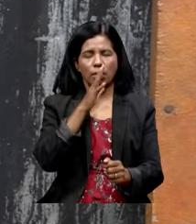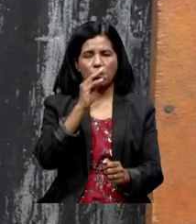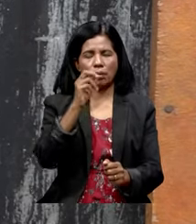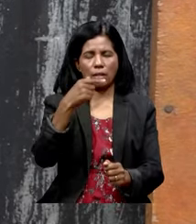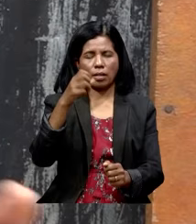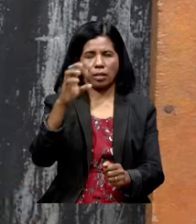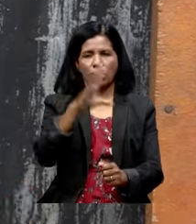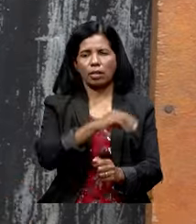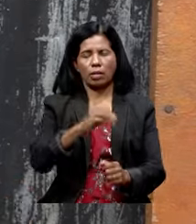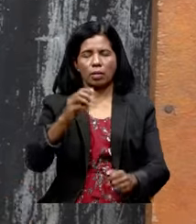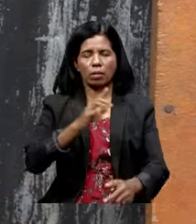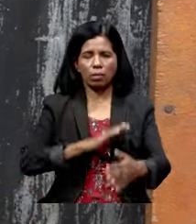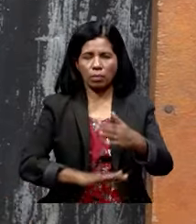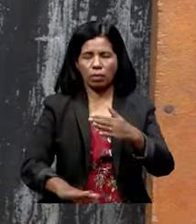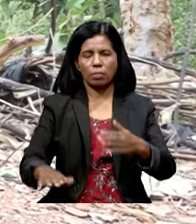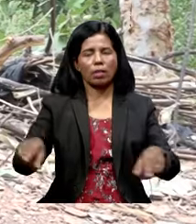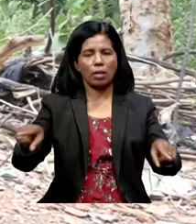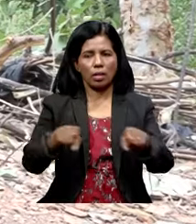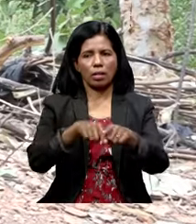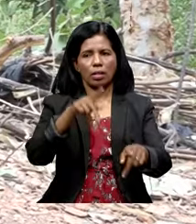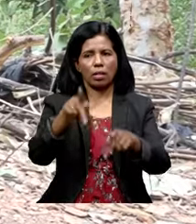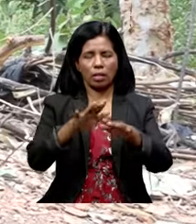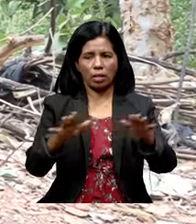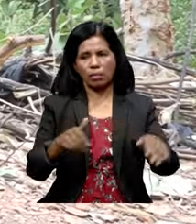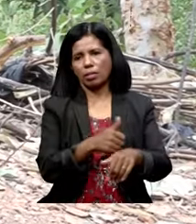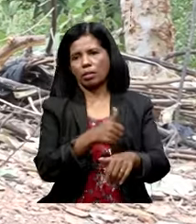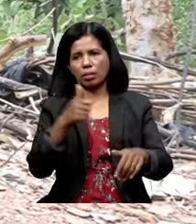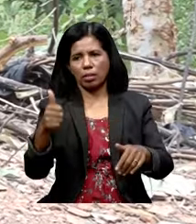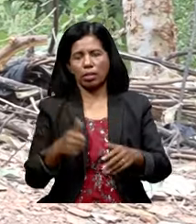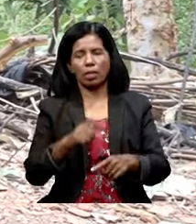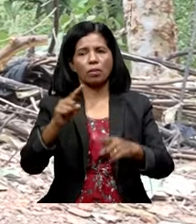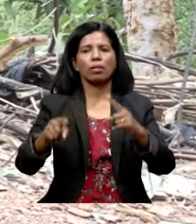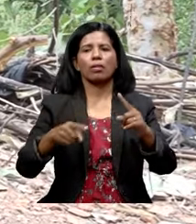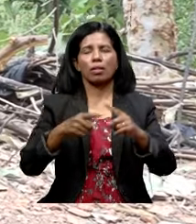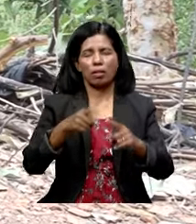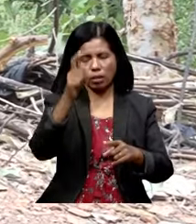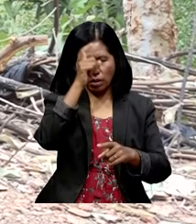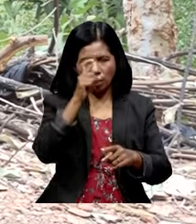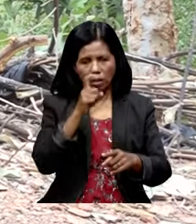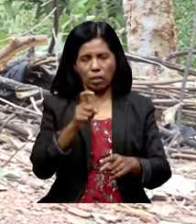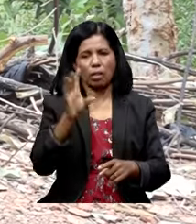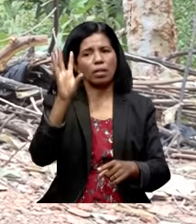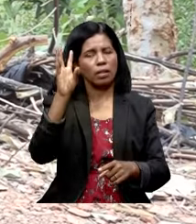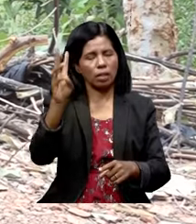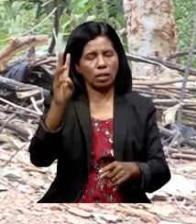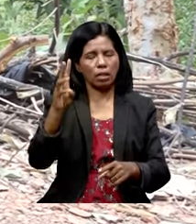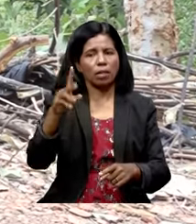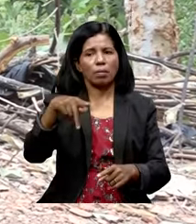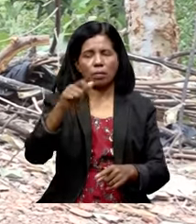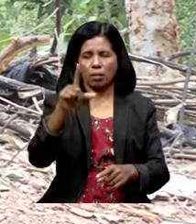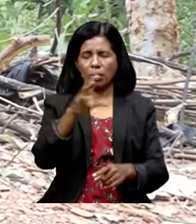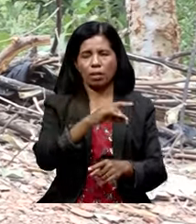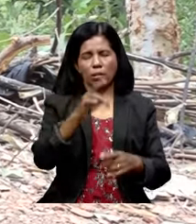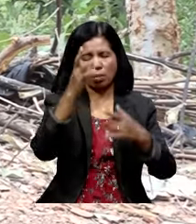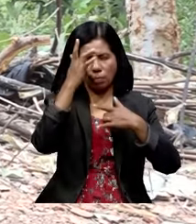Paulina muris mai ho kondisau normal, hanesan labarik siraselu. Weng hira nye halu tinang nen, Paulina ha hu sofre